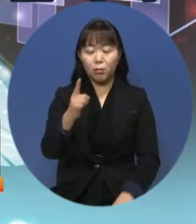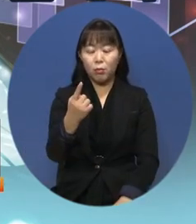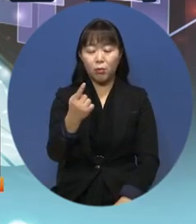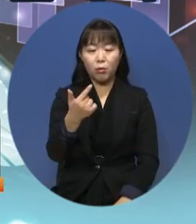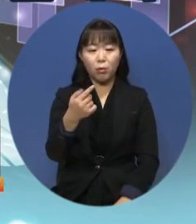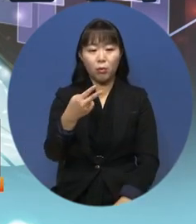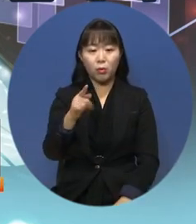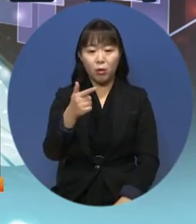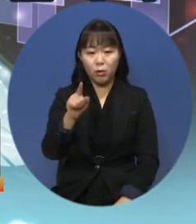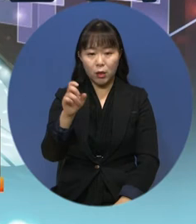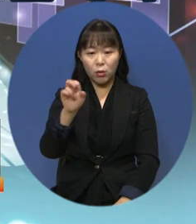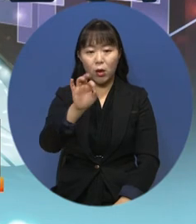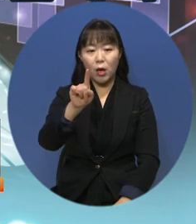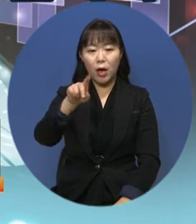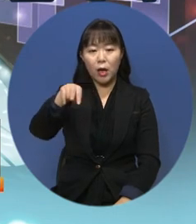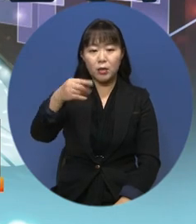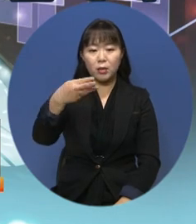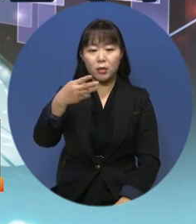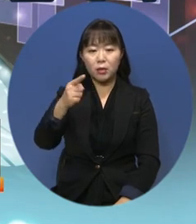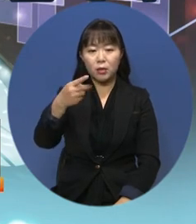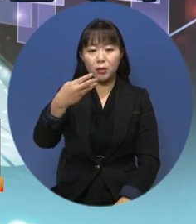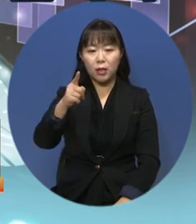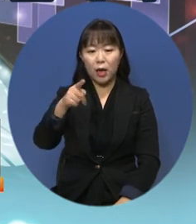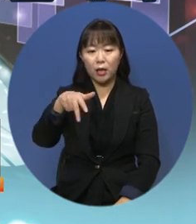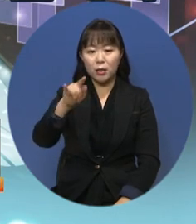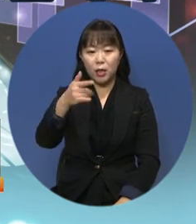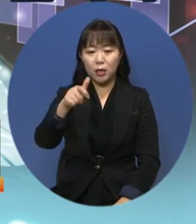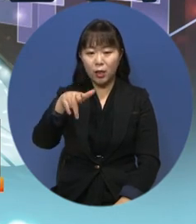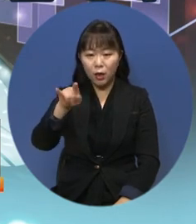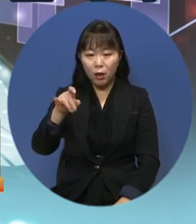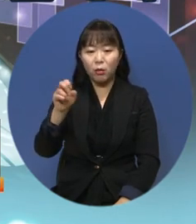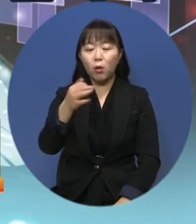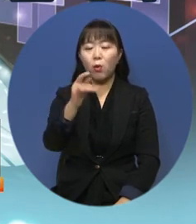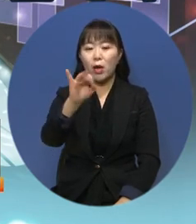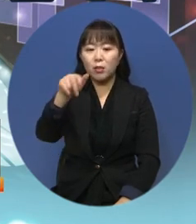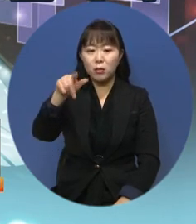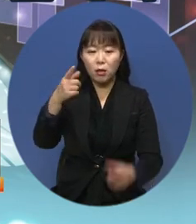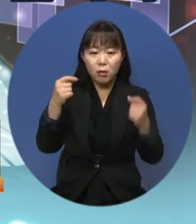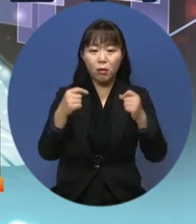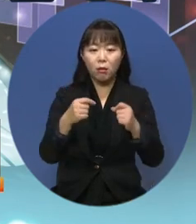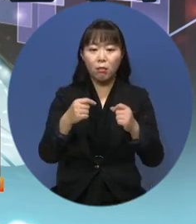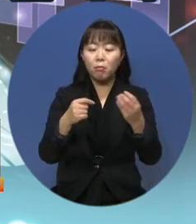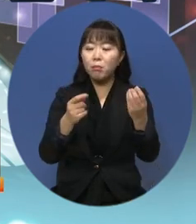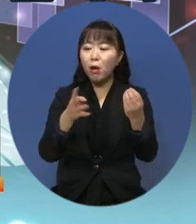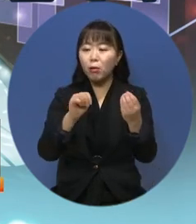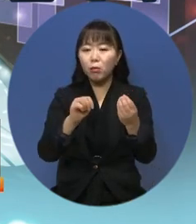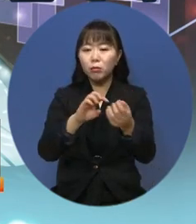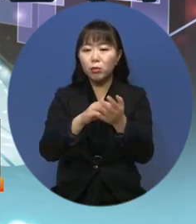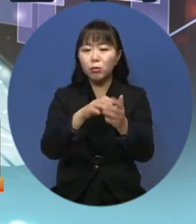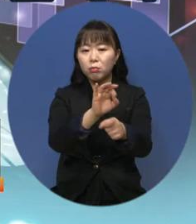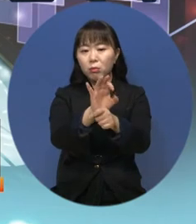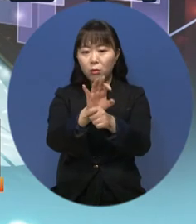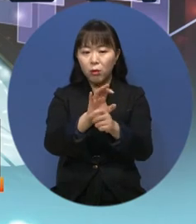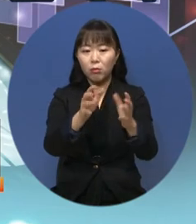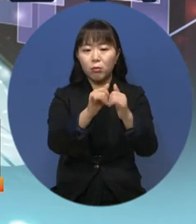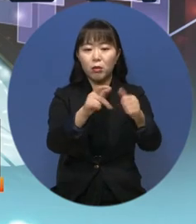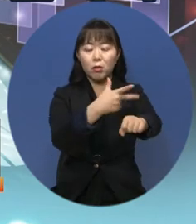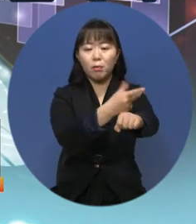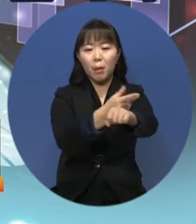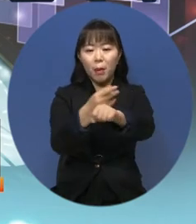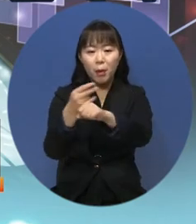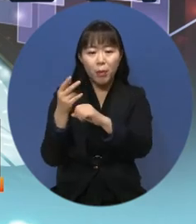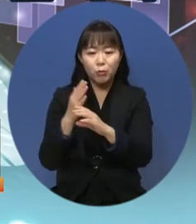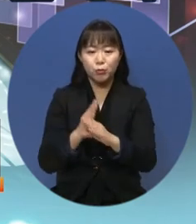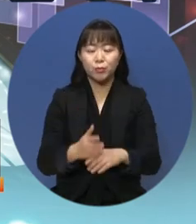아 아스트라제네카 화이자 등 에서 몇 엄 명 분식 구입을 해서 국민들에게 적정을